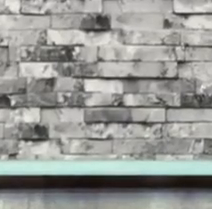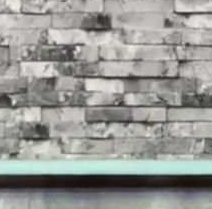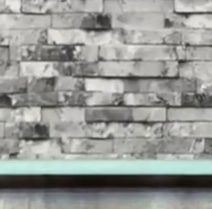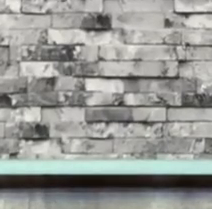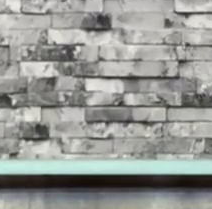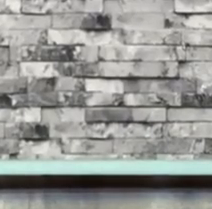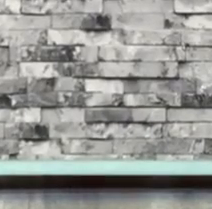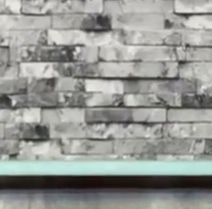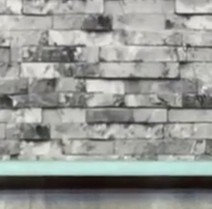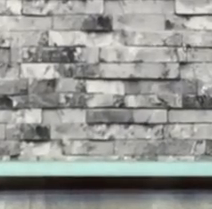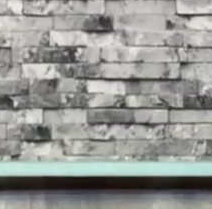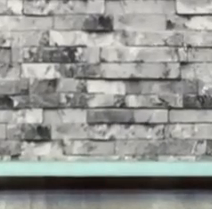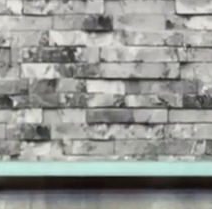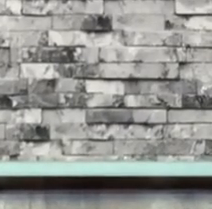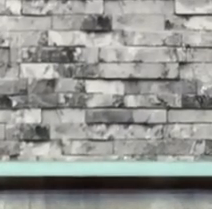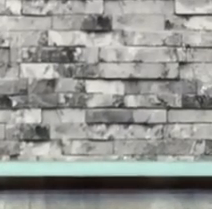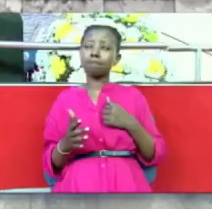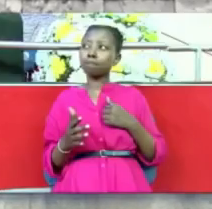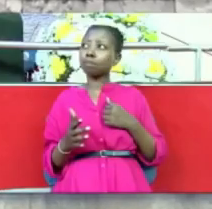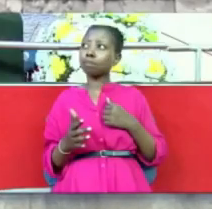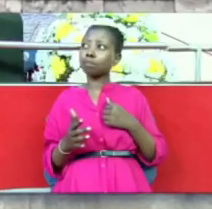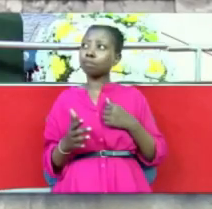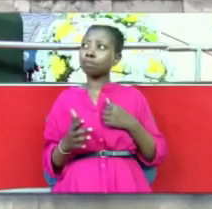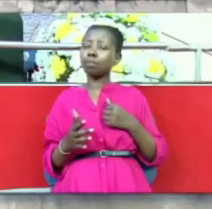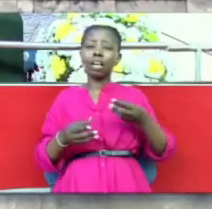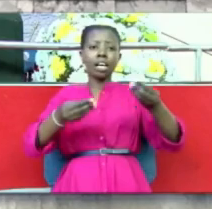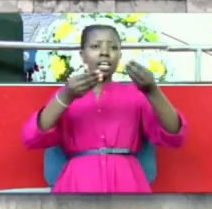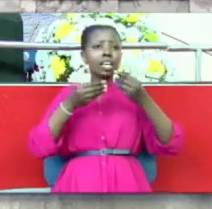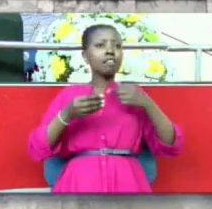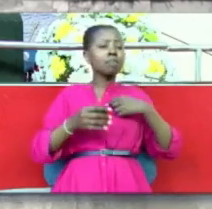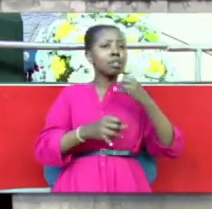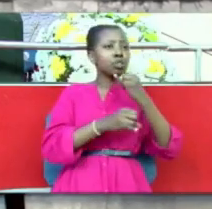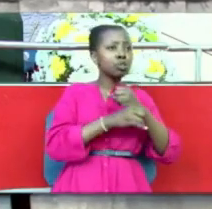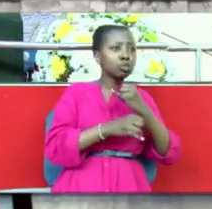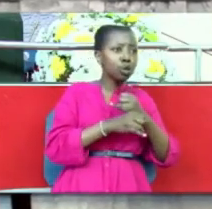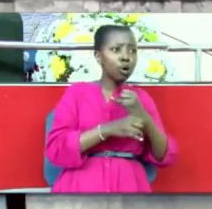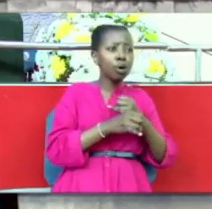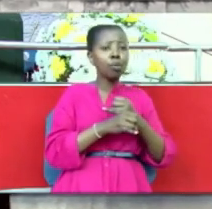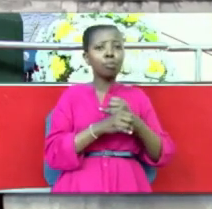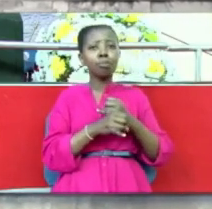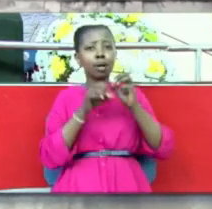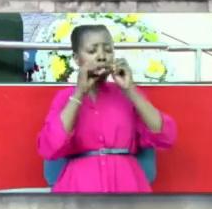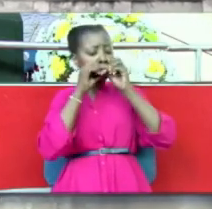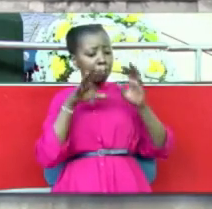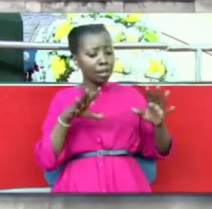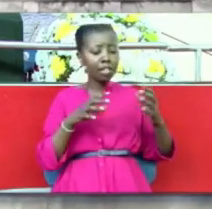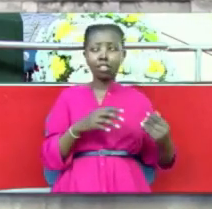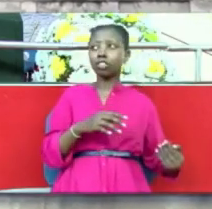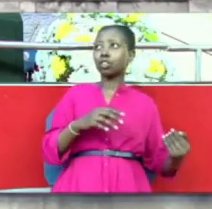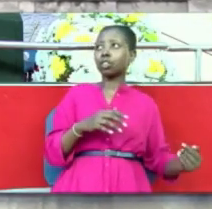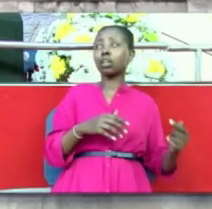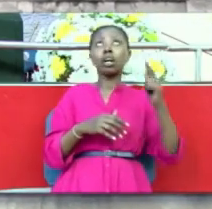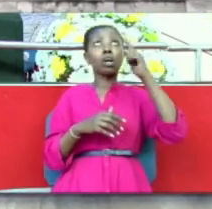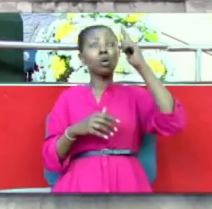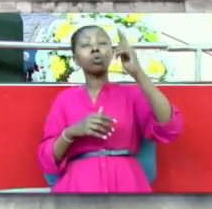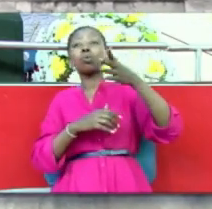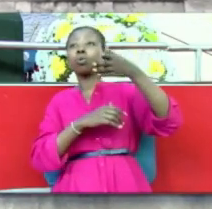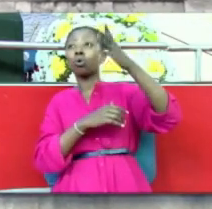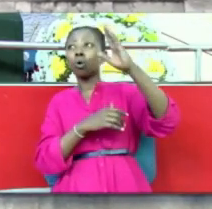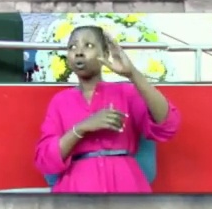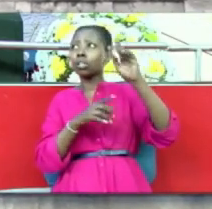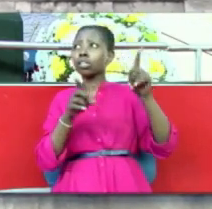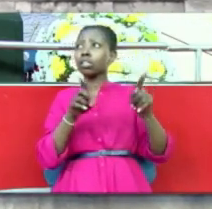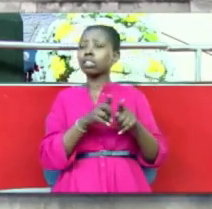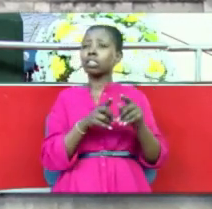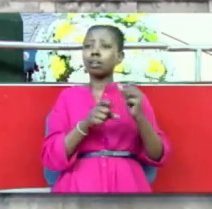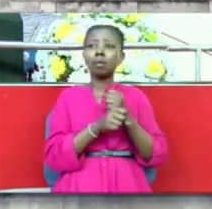utanipanua. Wewe Mungu utanipa kazi. Wewe Mungu utanibarikia watoto wangu. Wewe Mungu utawafanya